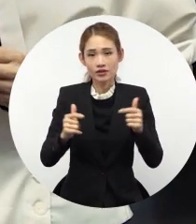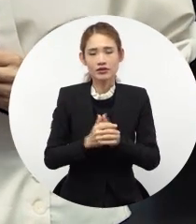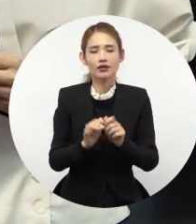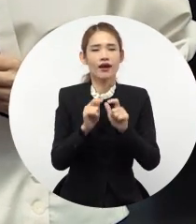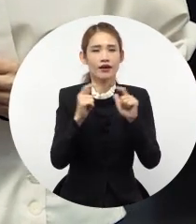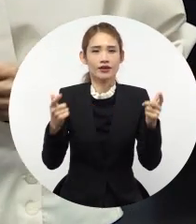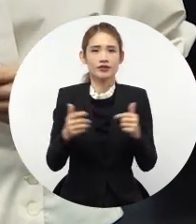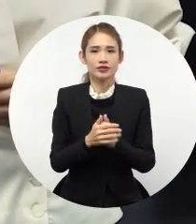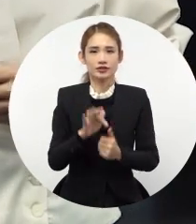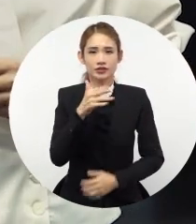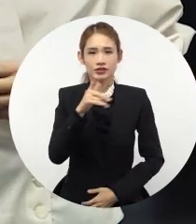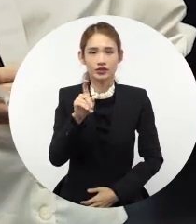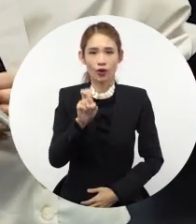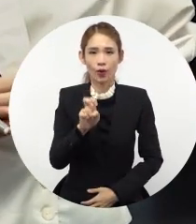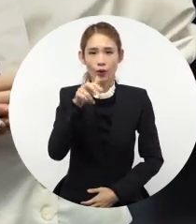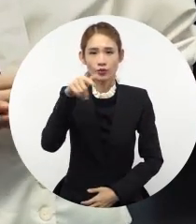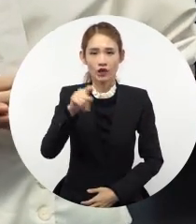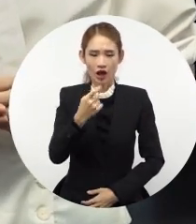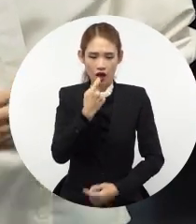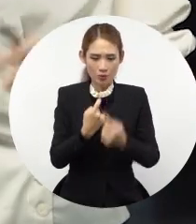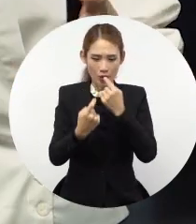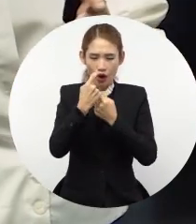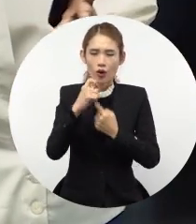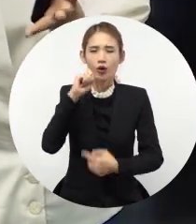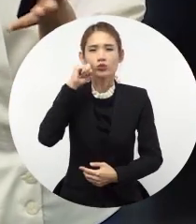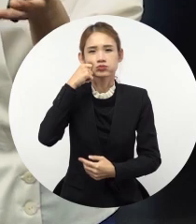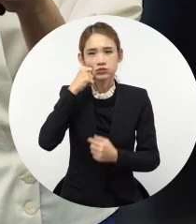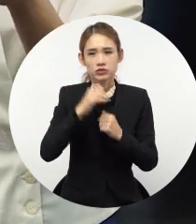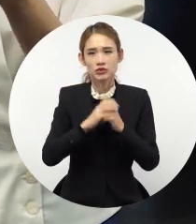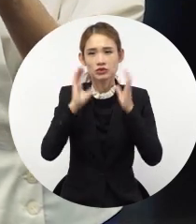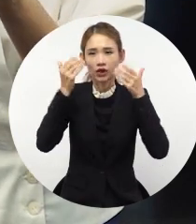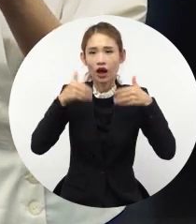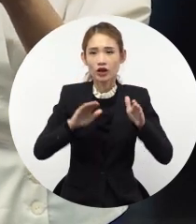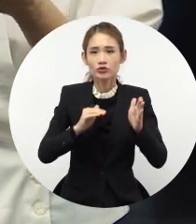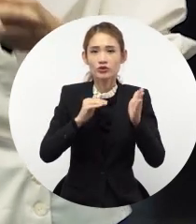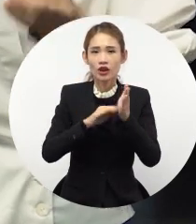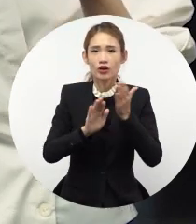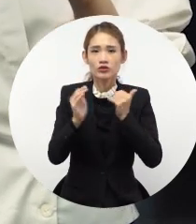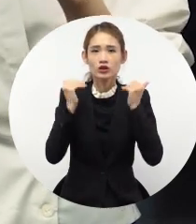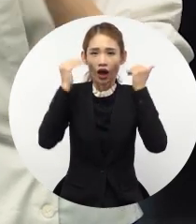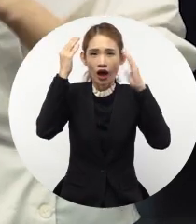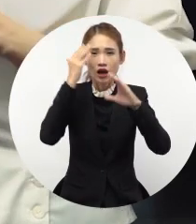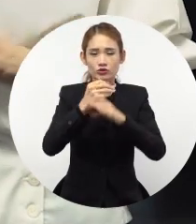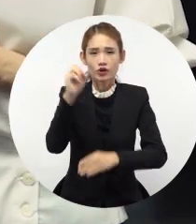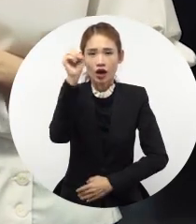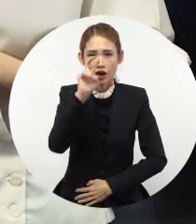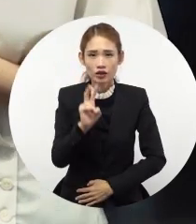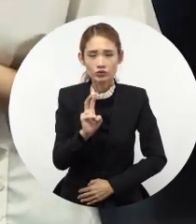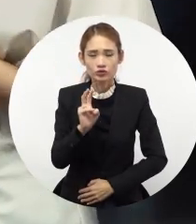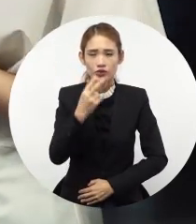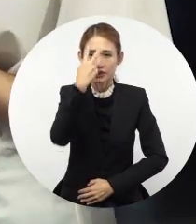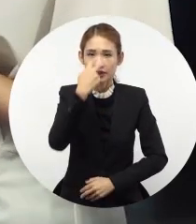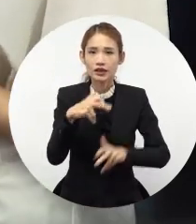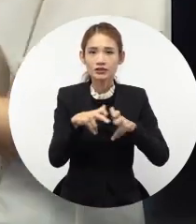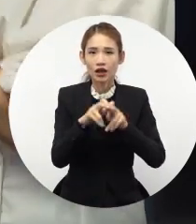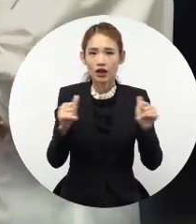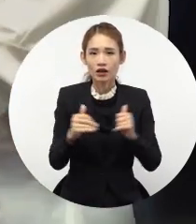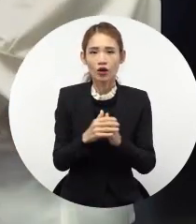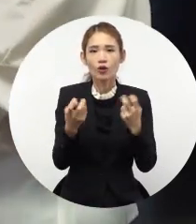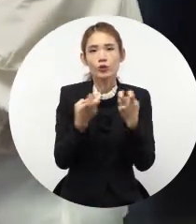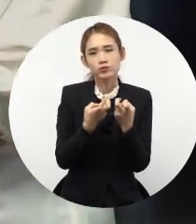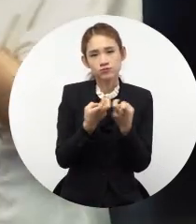않습니다. 점자가요 배우기도 어려워요. 후천적으로 시각장애를 얻은 이런 분들 같은 경우에 어떻게